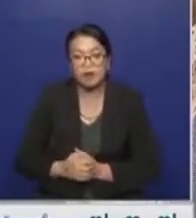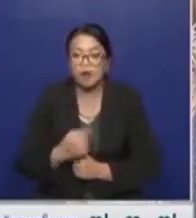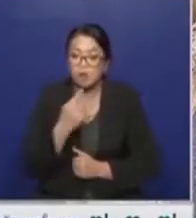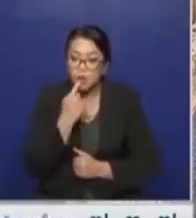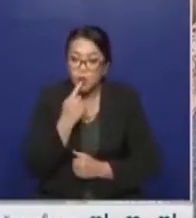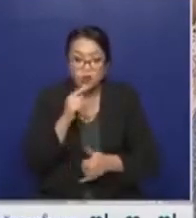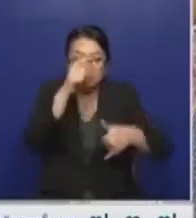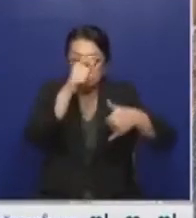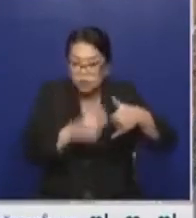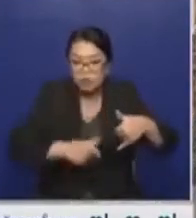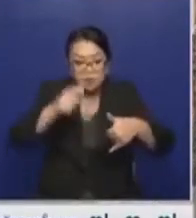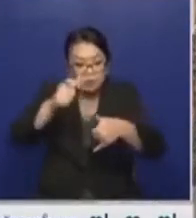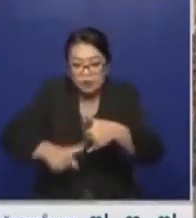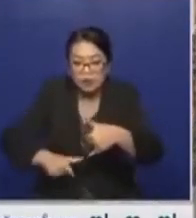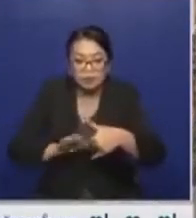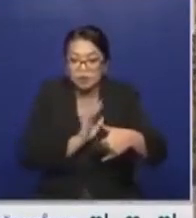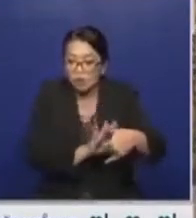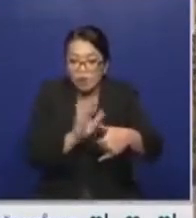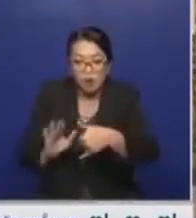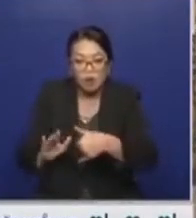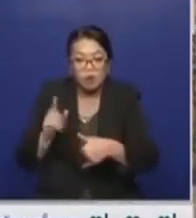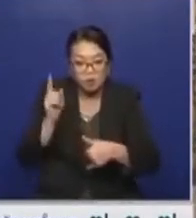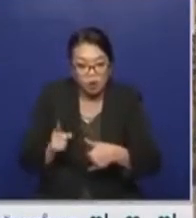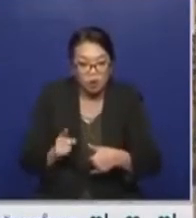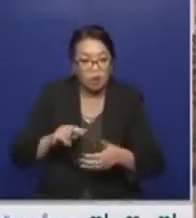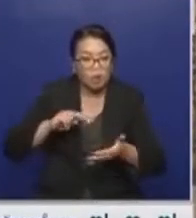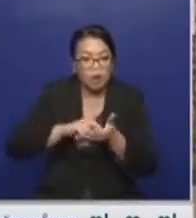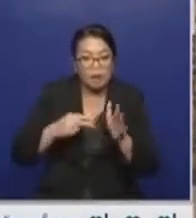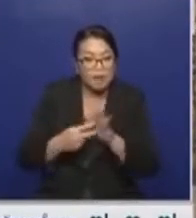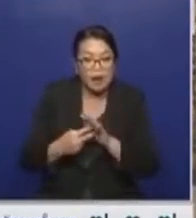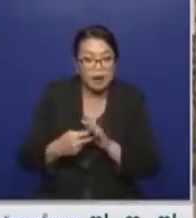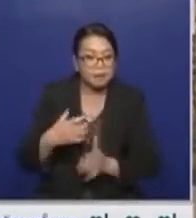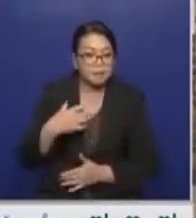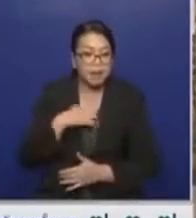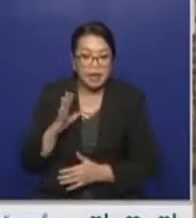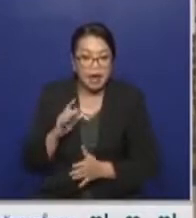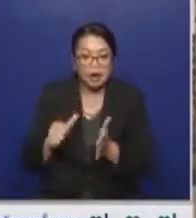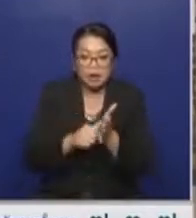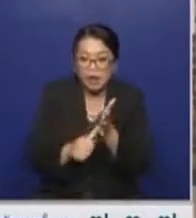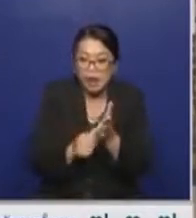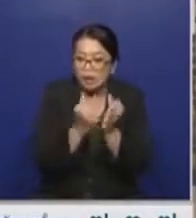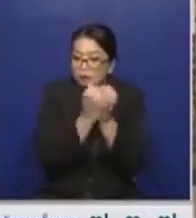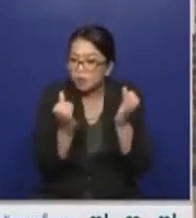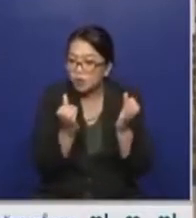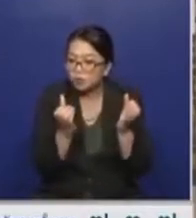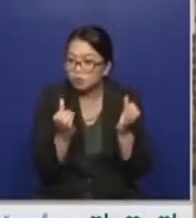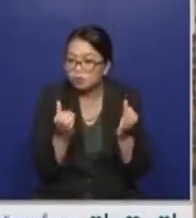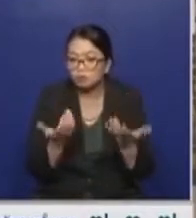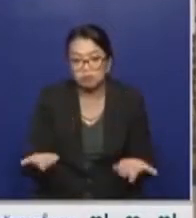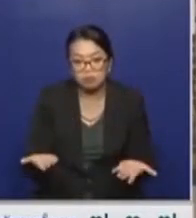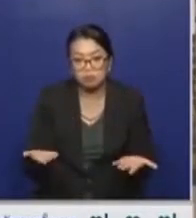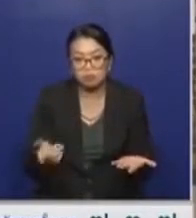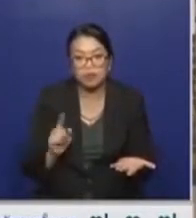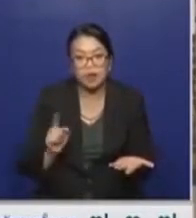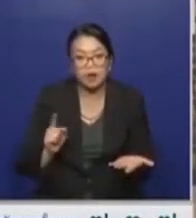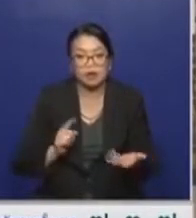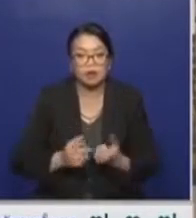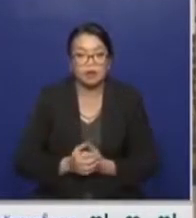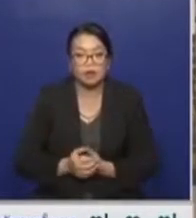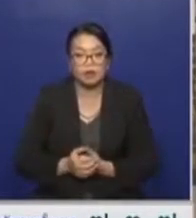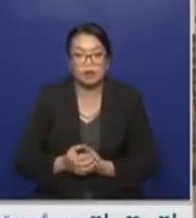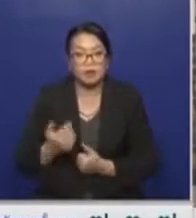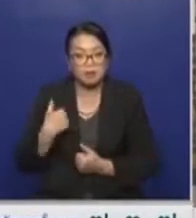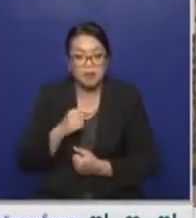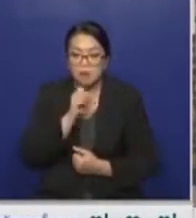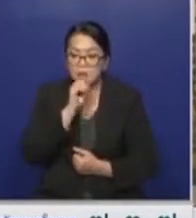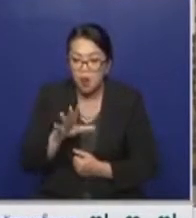ฤติกรรมพฤติการที่เกิดขึ้นเนี่ยจะต้องหมายว่าจะไม่อยากให้มีการแก้รัฐธรรมนูญอย่างนั้นเหรอครับแล้วก็ยังมีการกล่าว